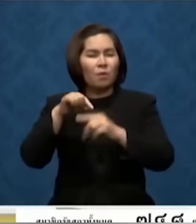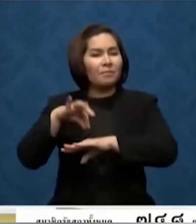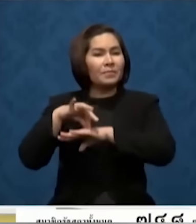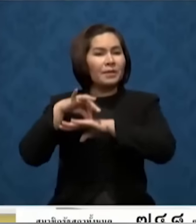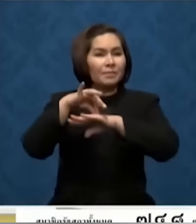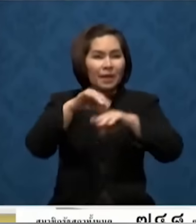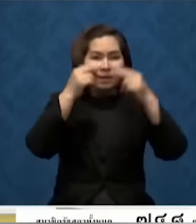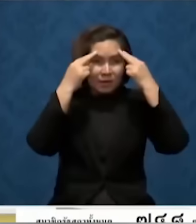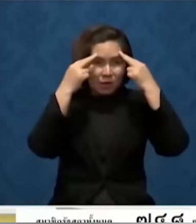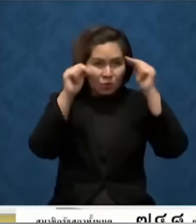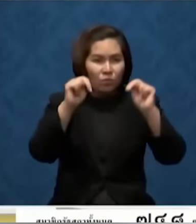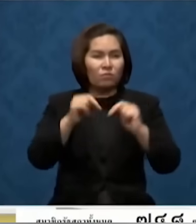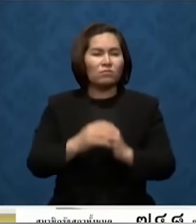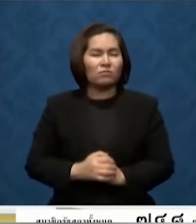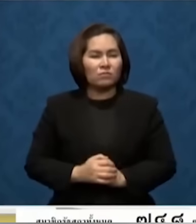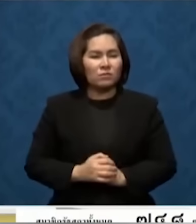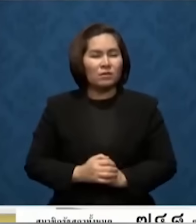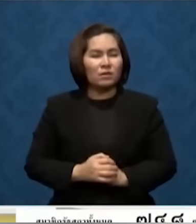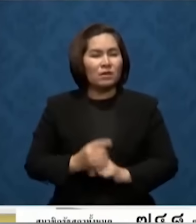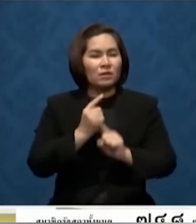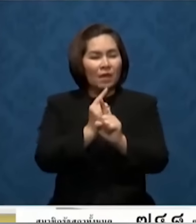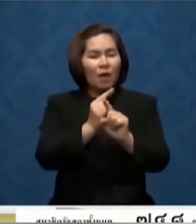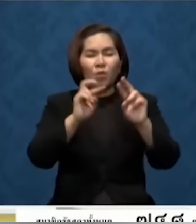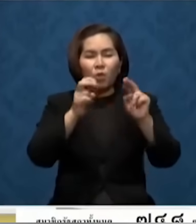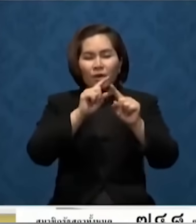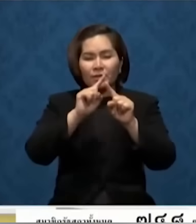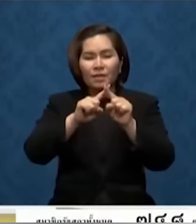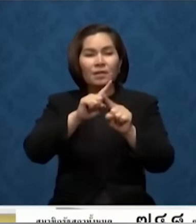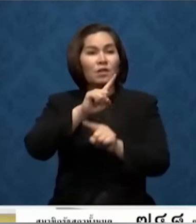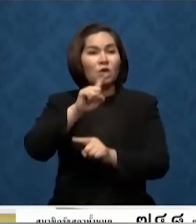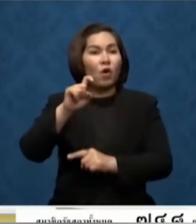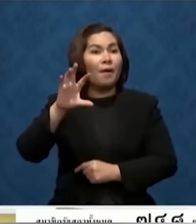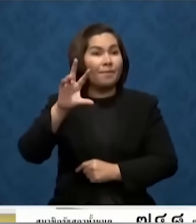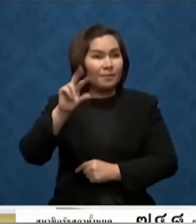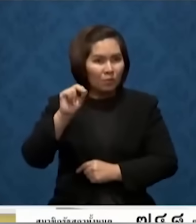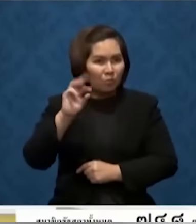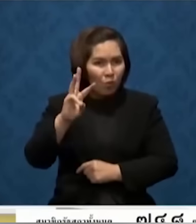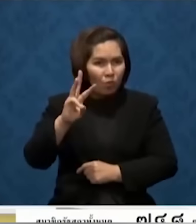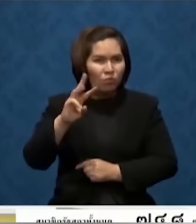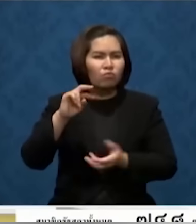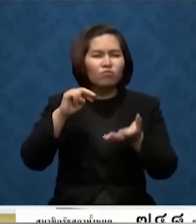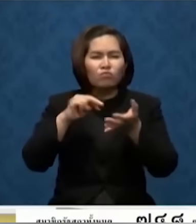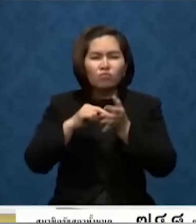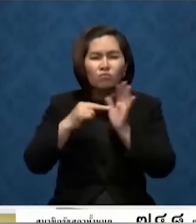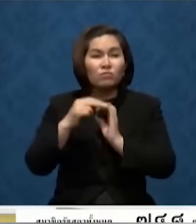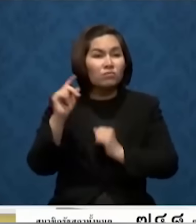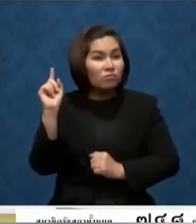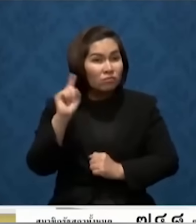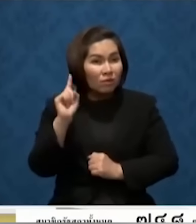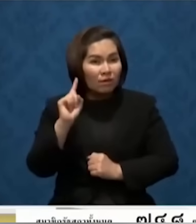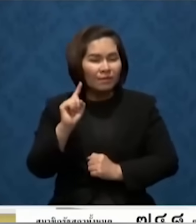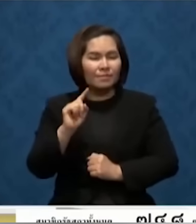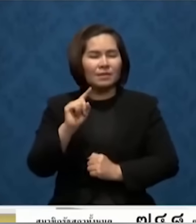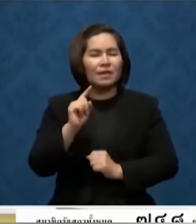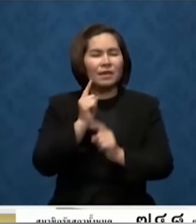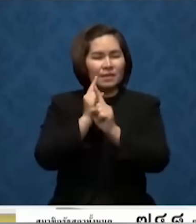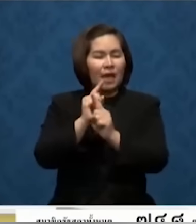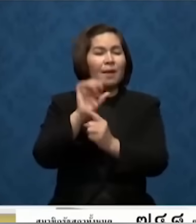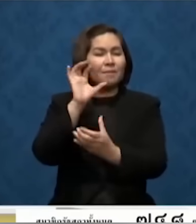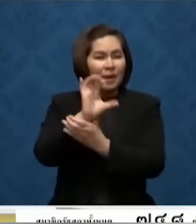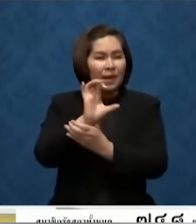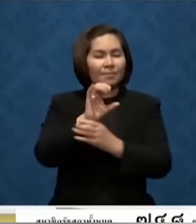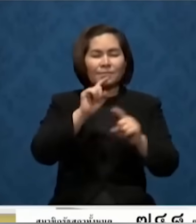เป็นนายกรัฐมนตรีตามข้อ136หมายความว่าไงครับท่านประธานครับข้อบังคับข้อที่36